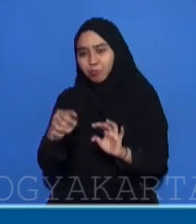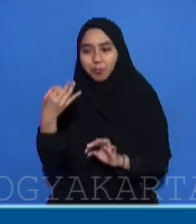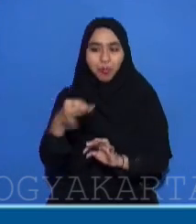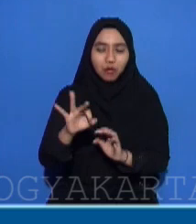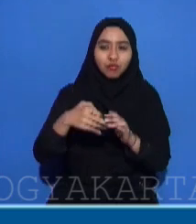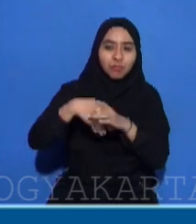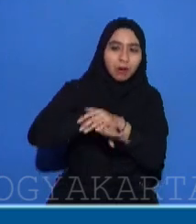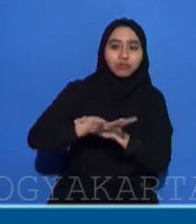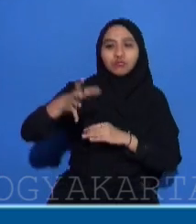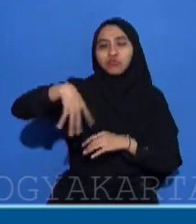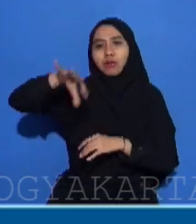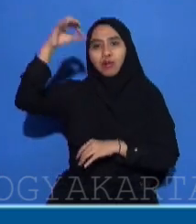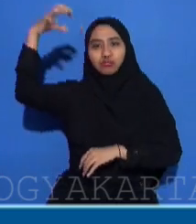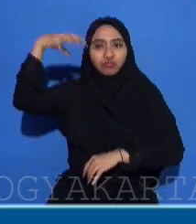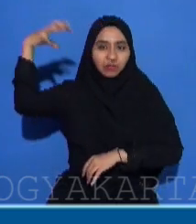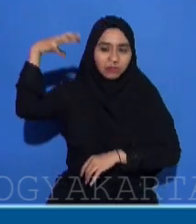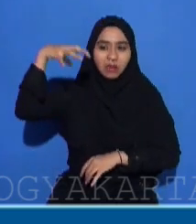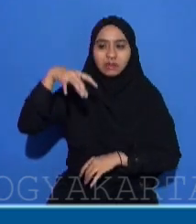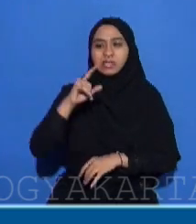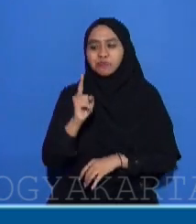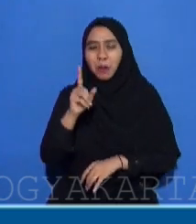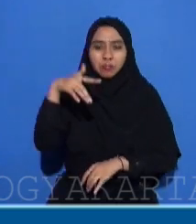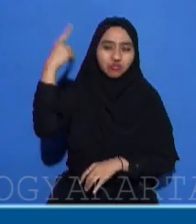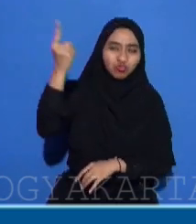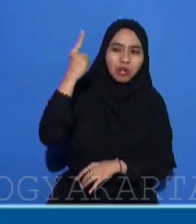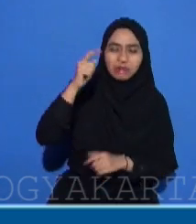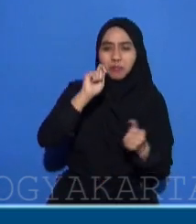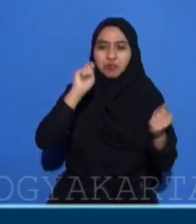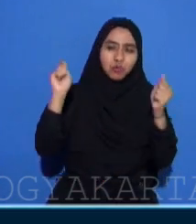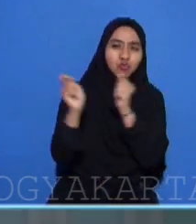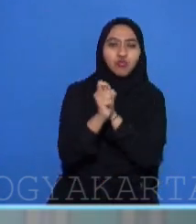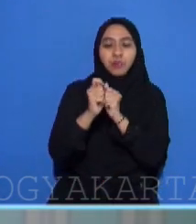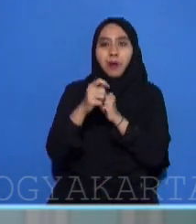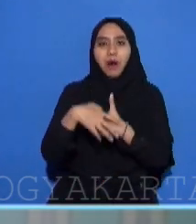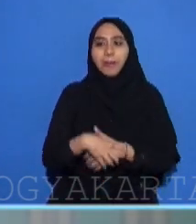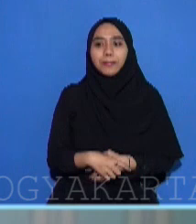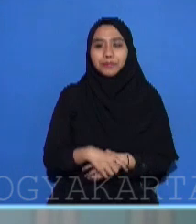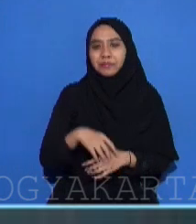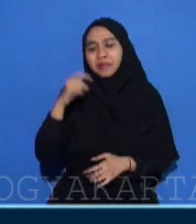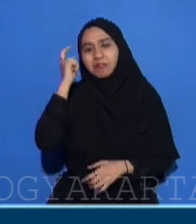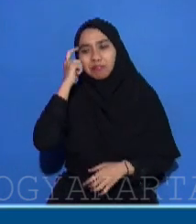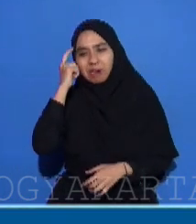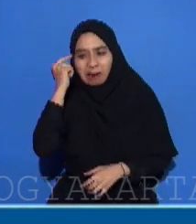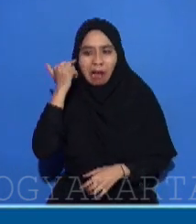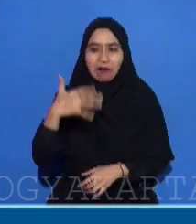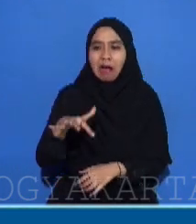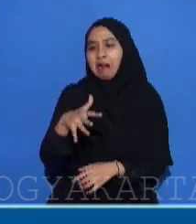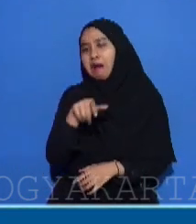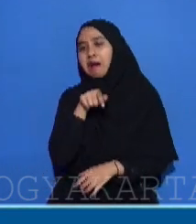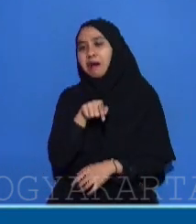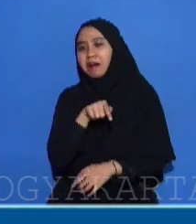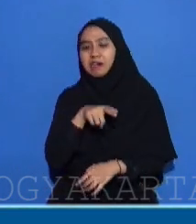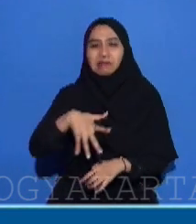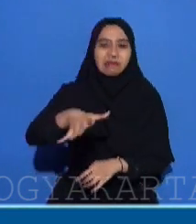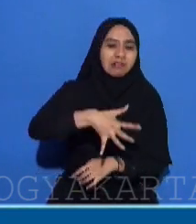rendeng kawiwitan wontenipun pancaroba. Dipun prakirakaken wonten ing wongkon Yogyakarta